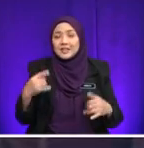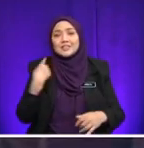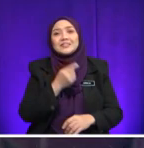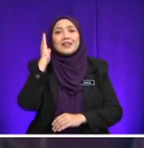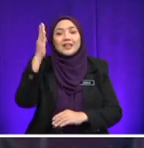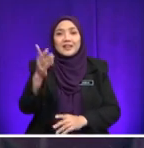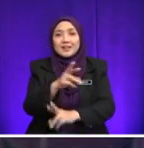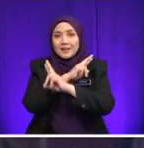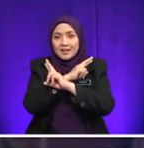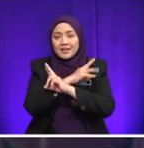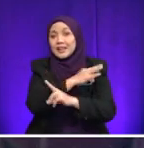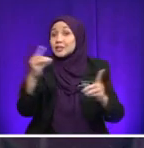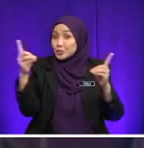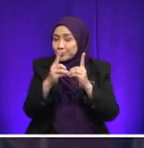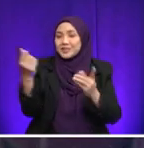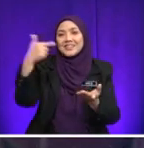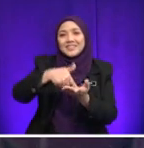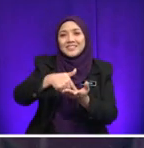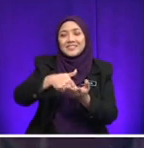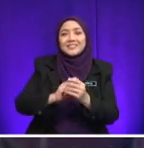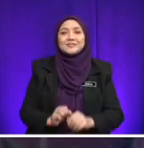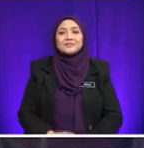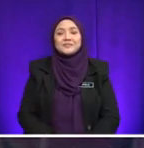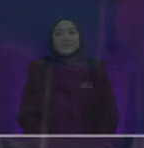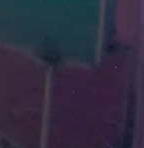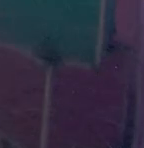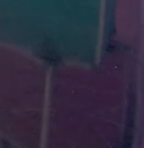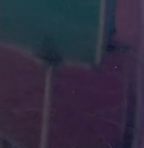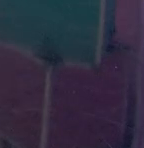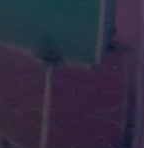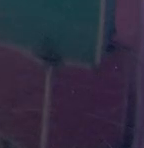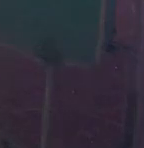kembali melihat atas di TV ya